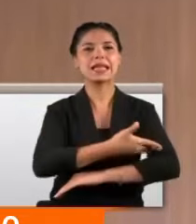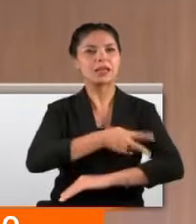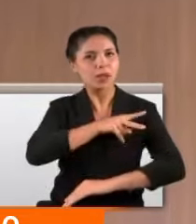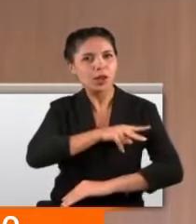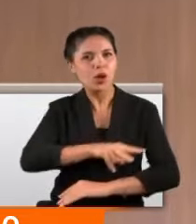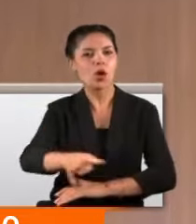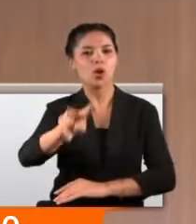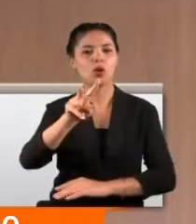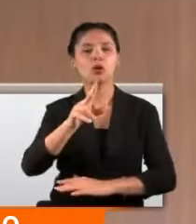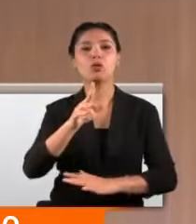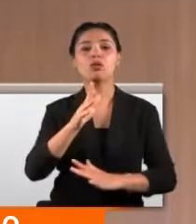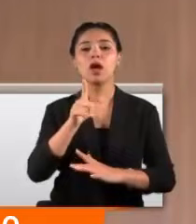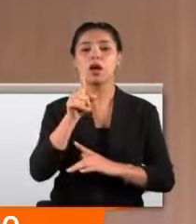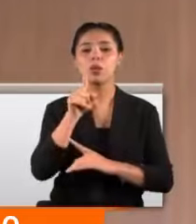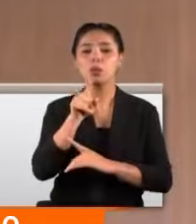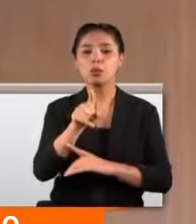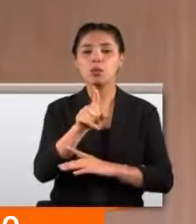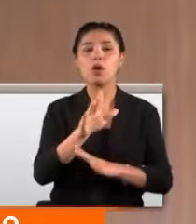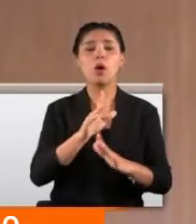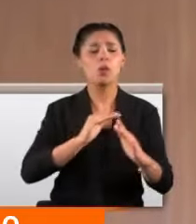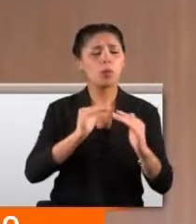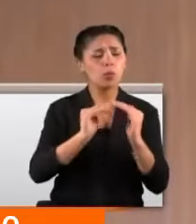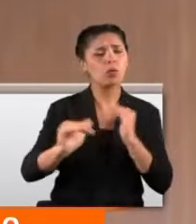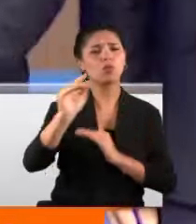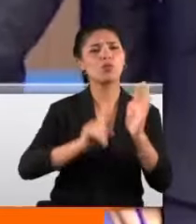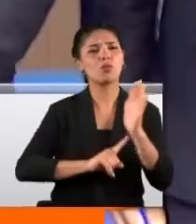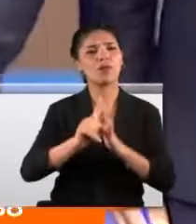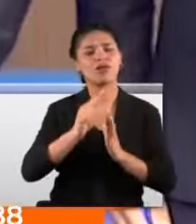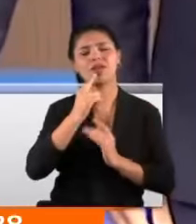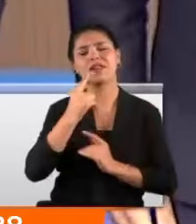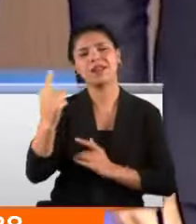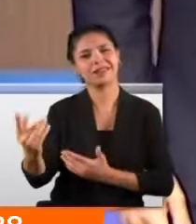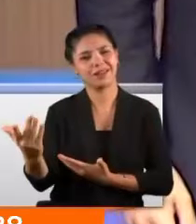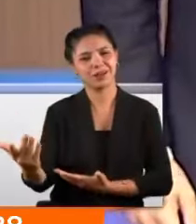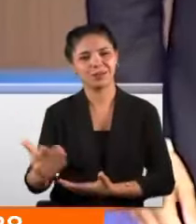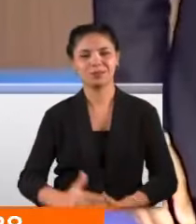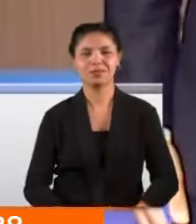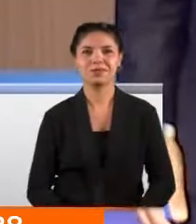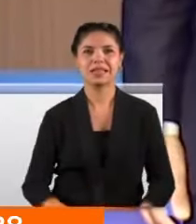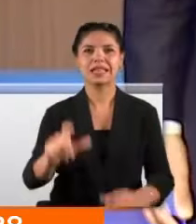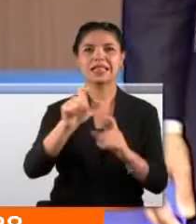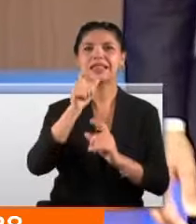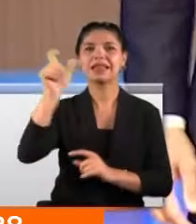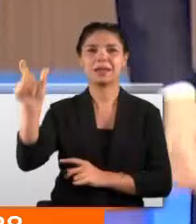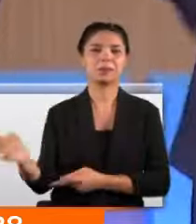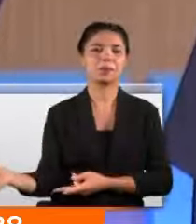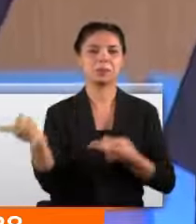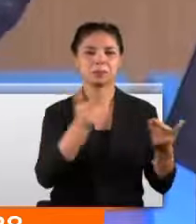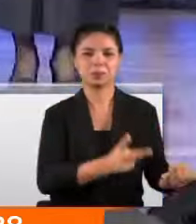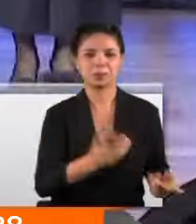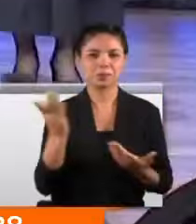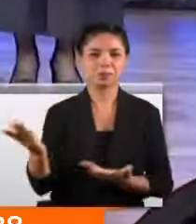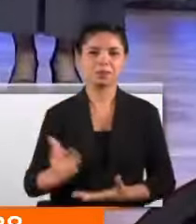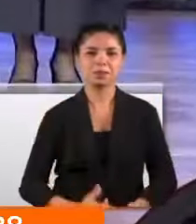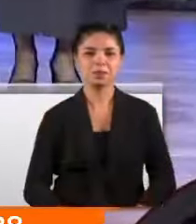yolunda Mevla'dan üstün başarılar niyaz ediyor. Sayın Seyit Ani, sizi davet ediyoruz. Buyurunuz lütfen Sayın